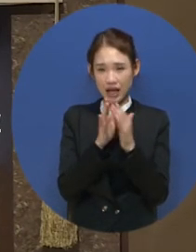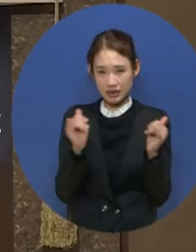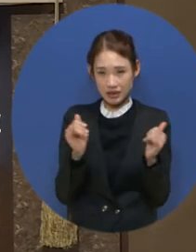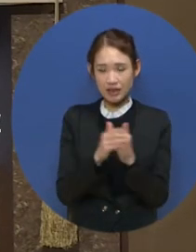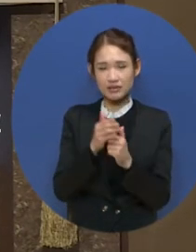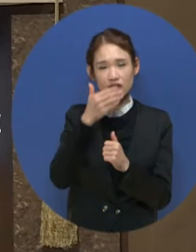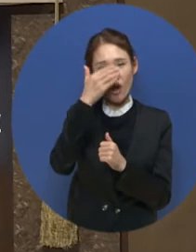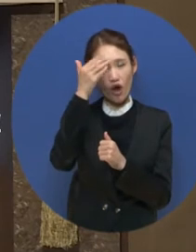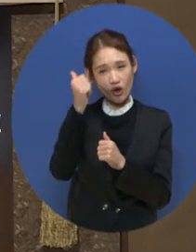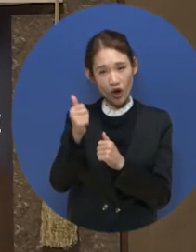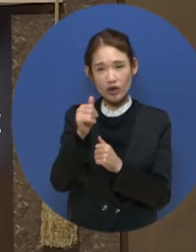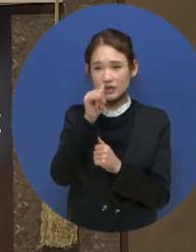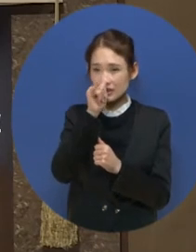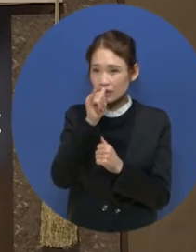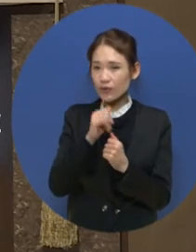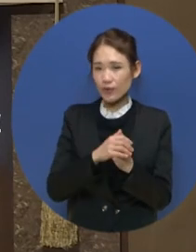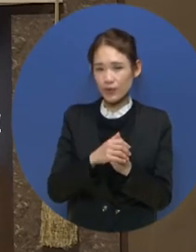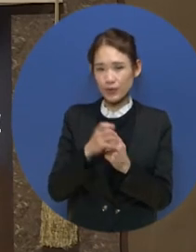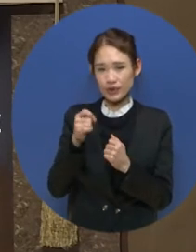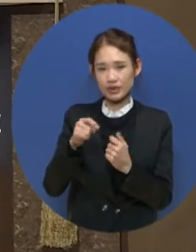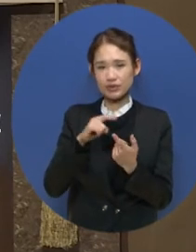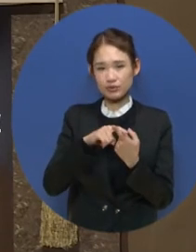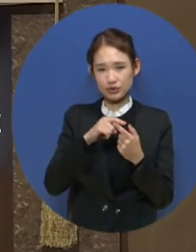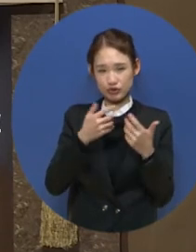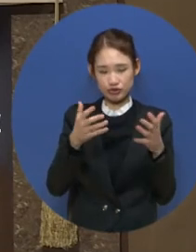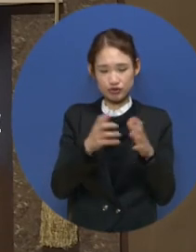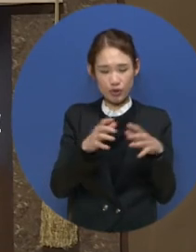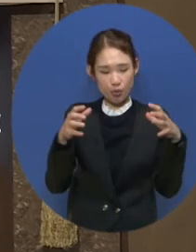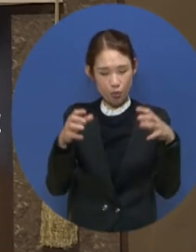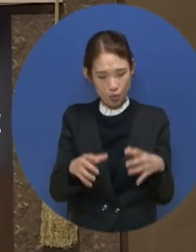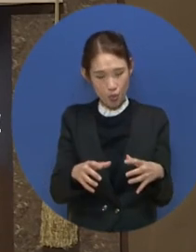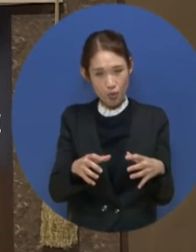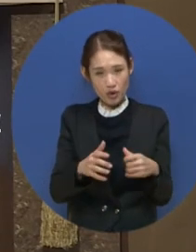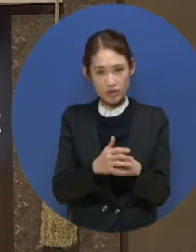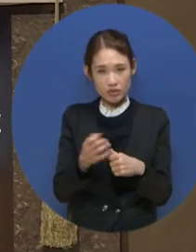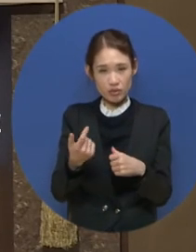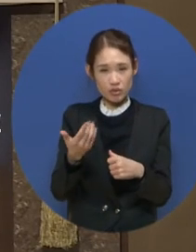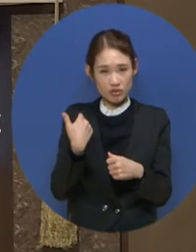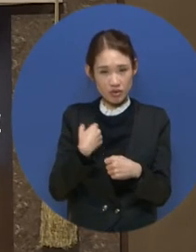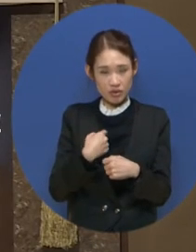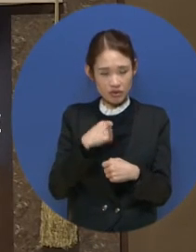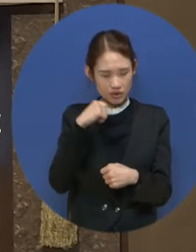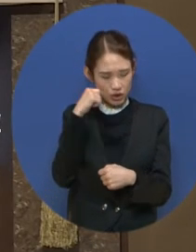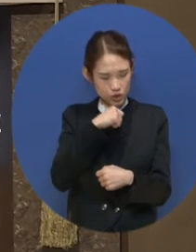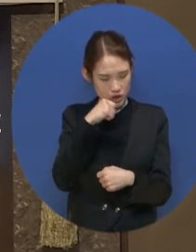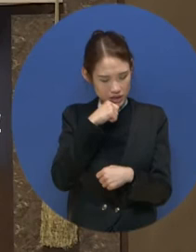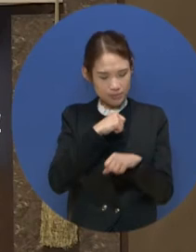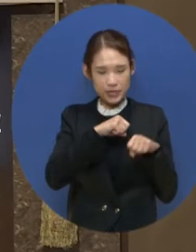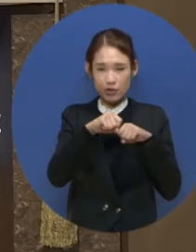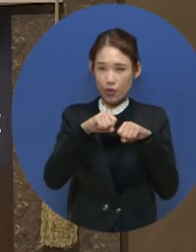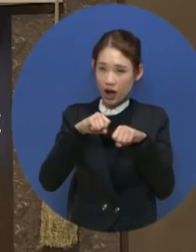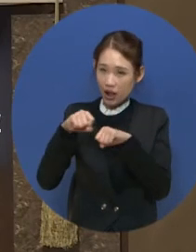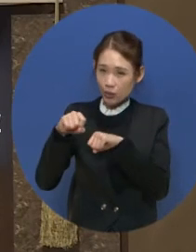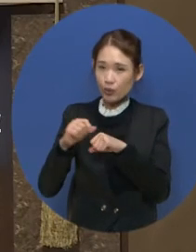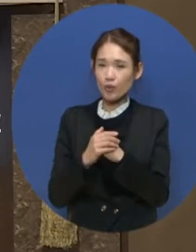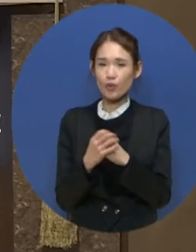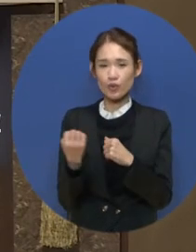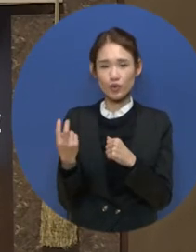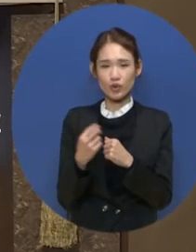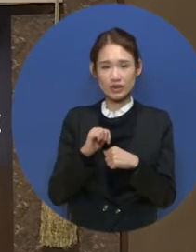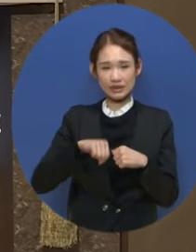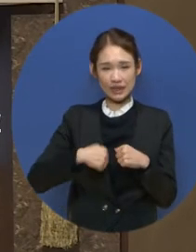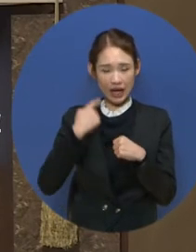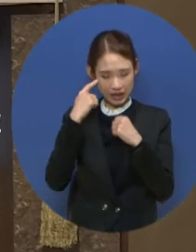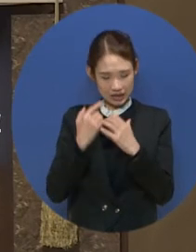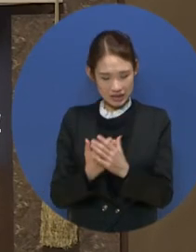청년들이 있거든요 4 이제 그 분들끼리 모여 가지고 또 아까 같이 이제 뭐 이렇게 여가활동 이라든지 또